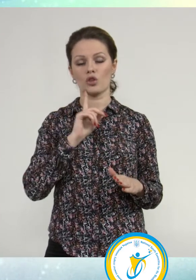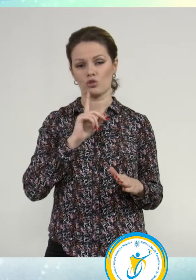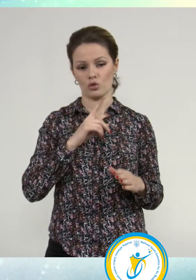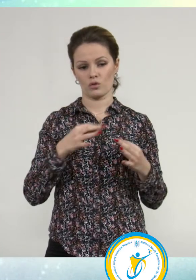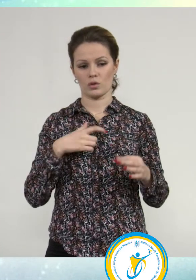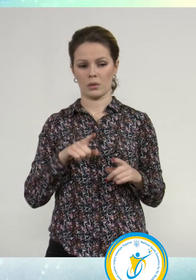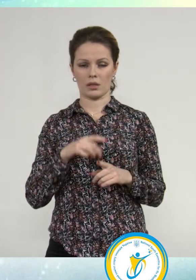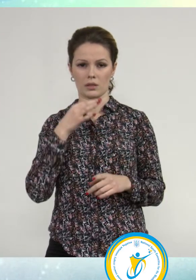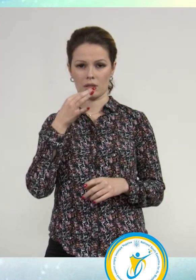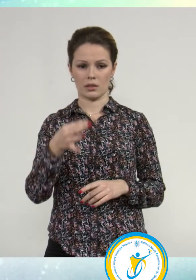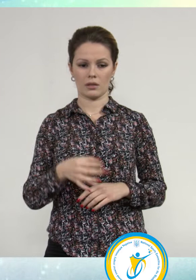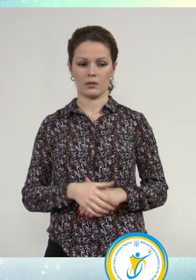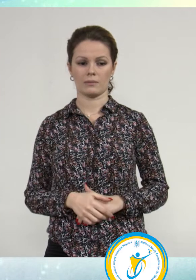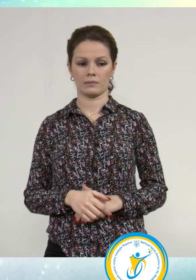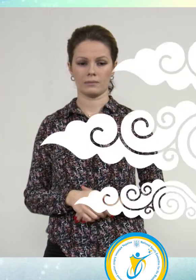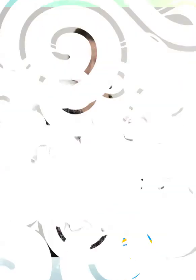сказати.